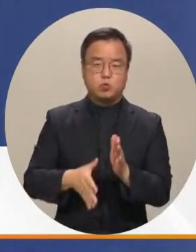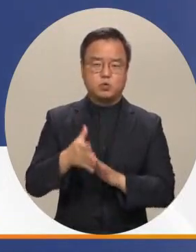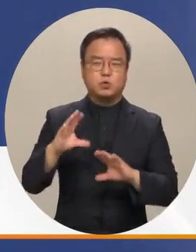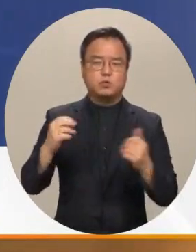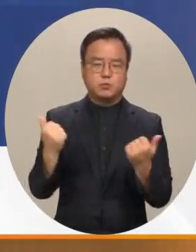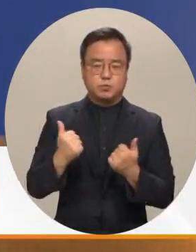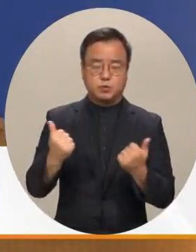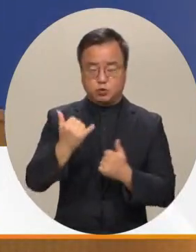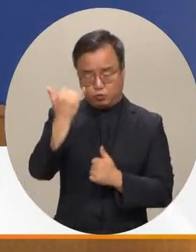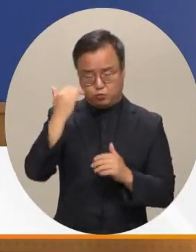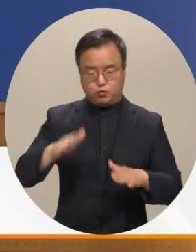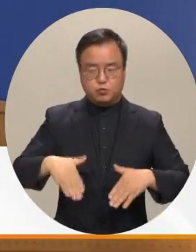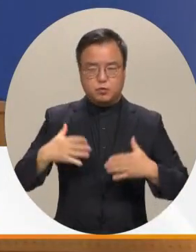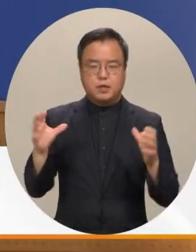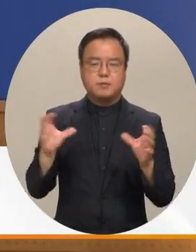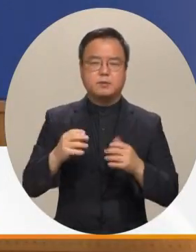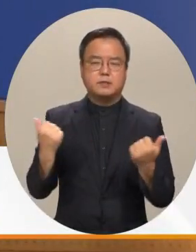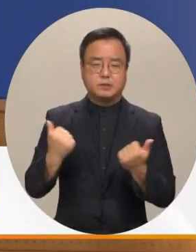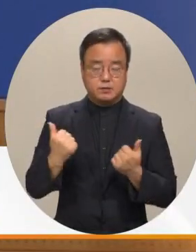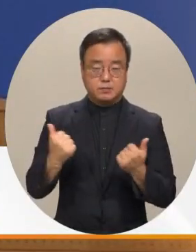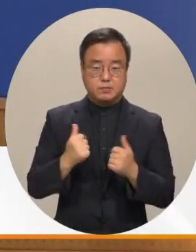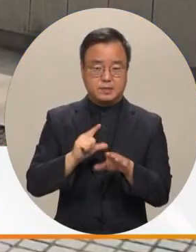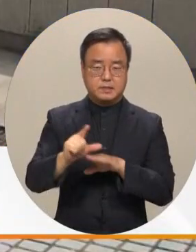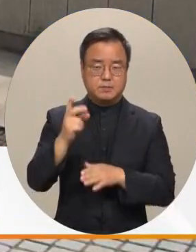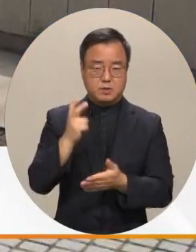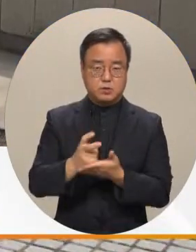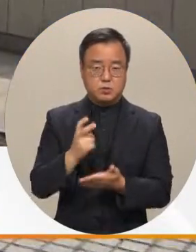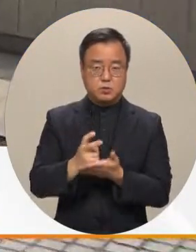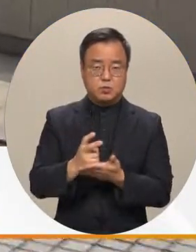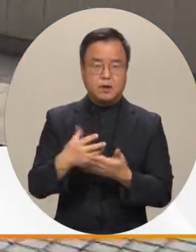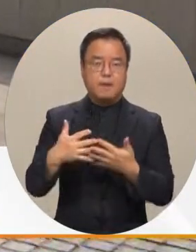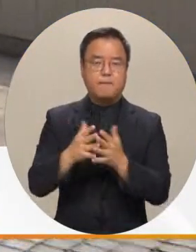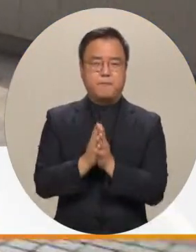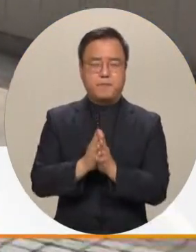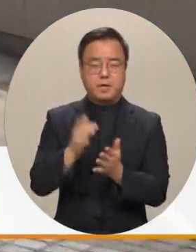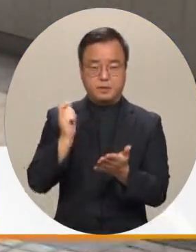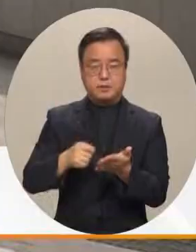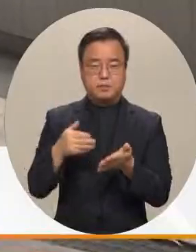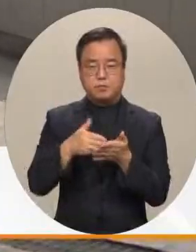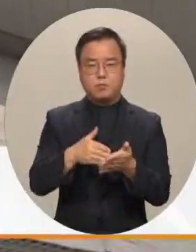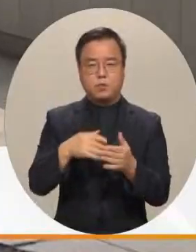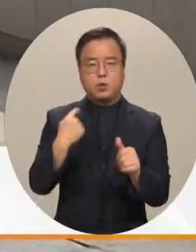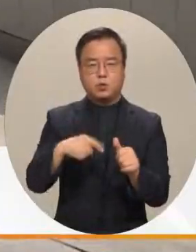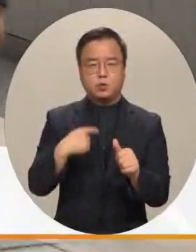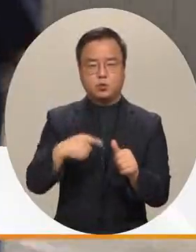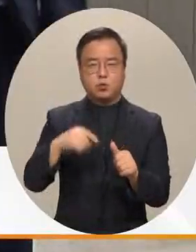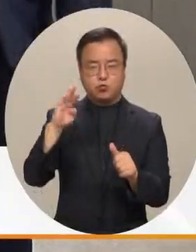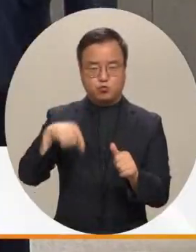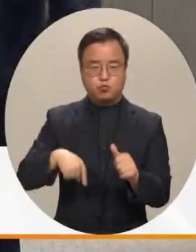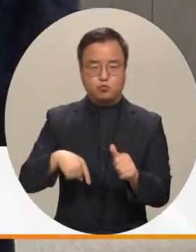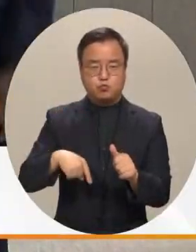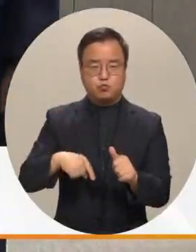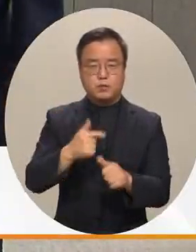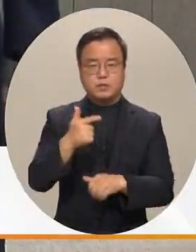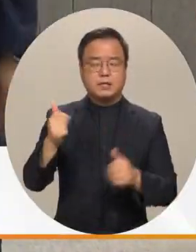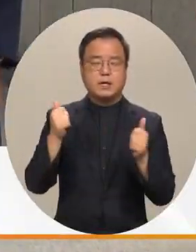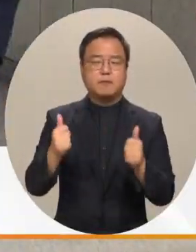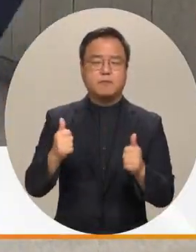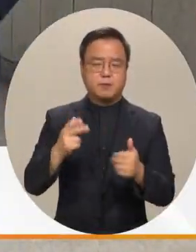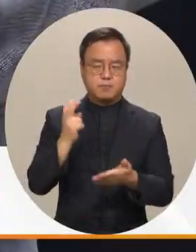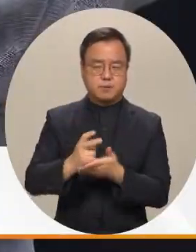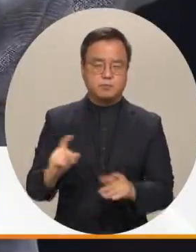충남도 의회가 올해 조례 폐지안을 통과시켰고 현재 교육당국과 대법원에서 법정 다툼을 이어가고